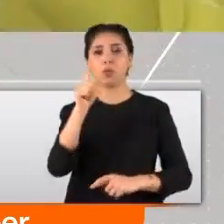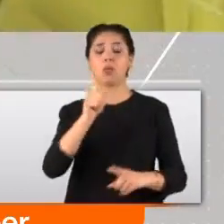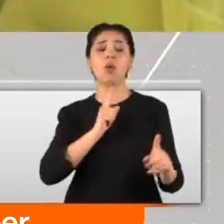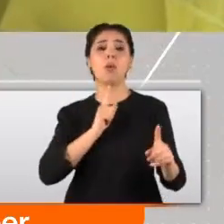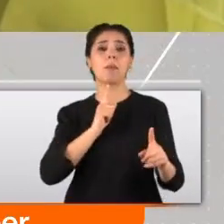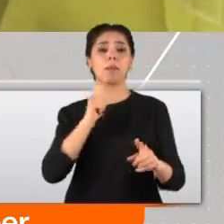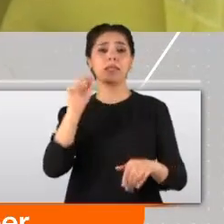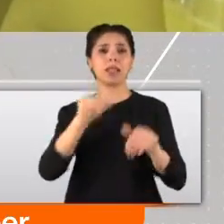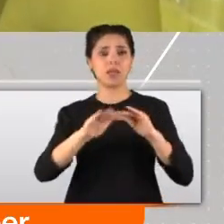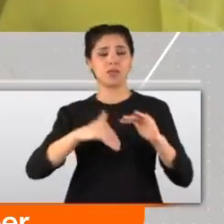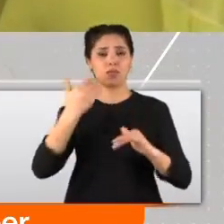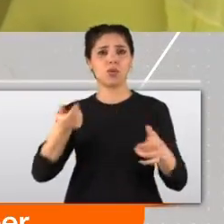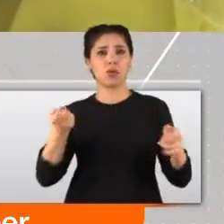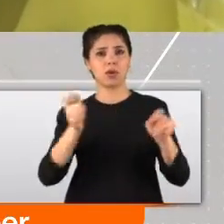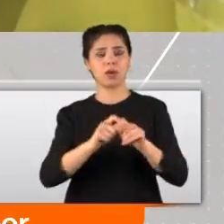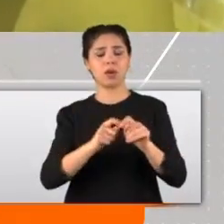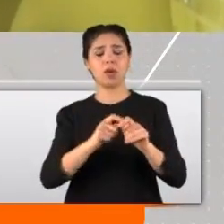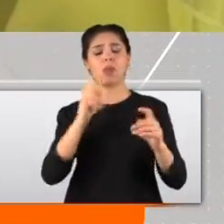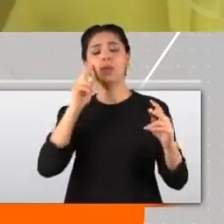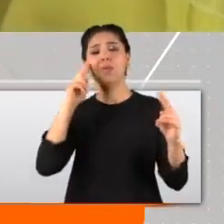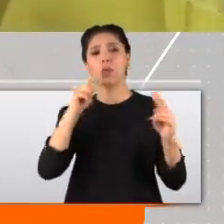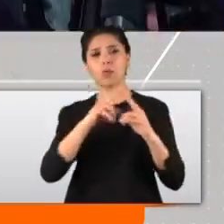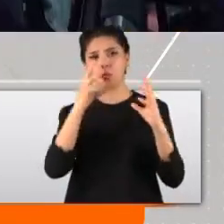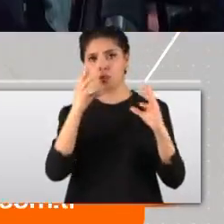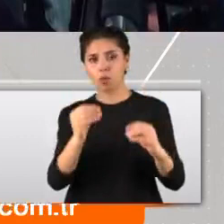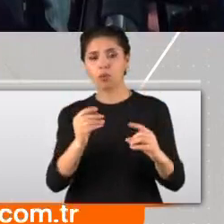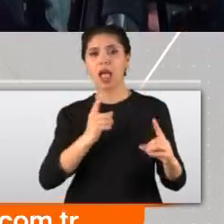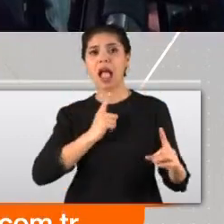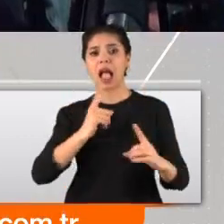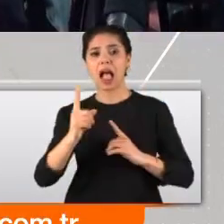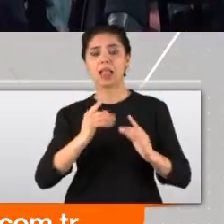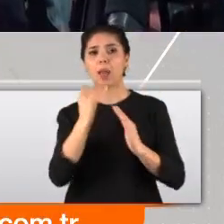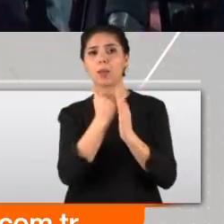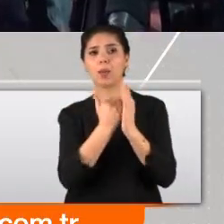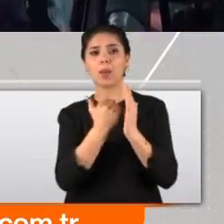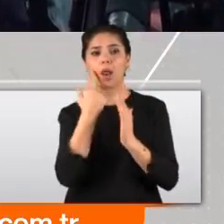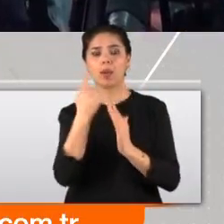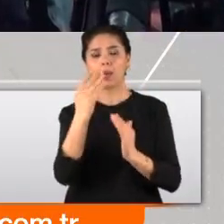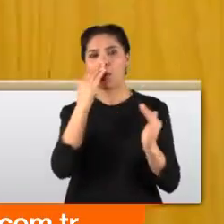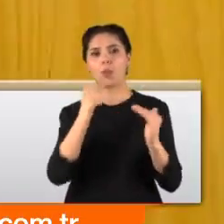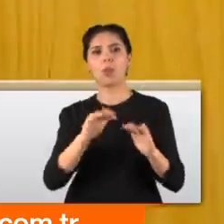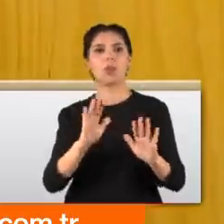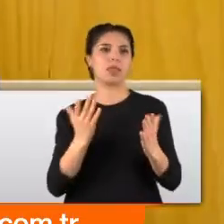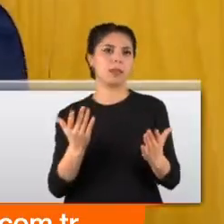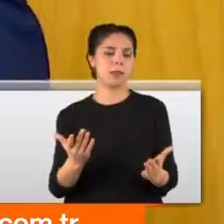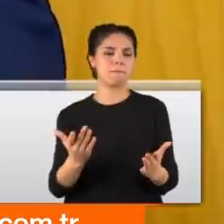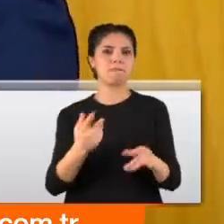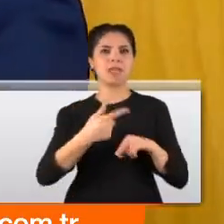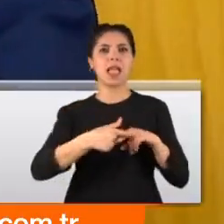sonrasına bırakılmasını görüşecek olması adalet ilkeleriyle tamamıyla aykırıdır.